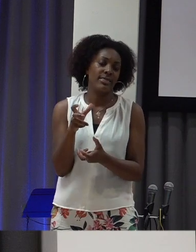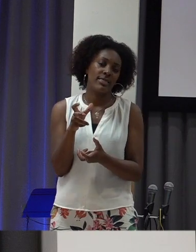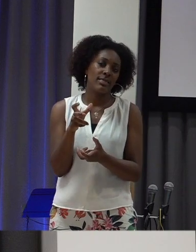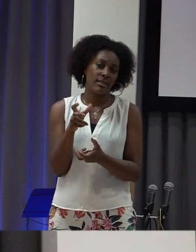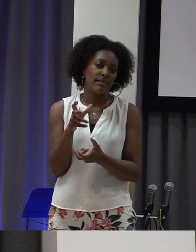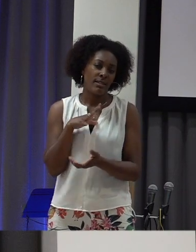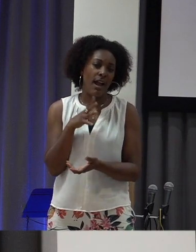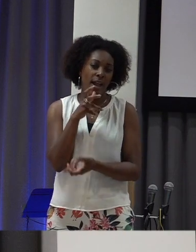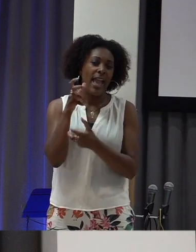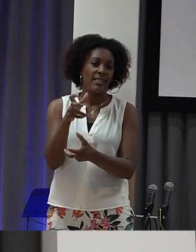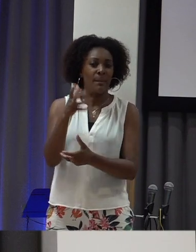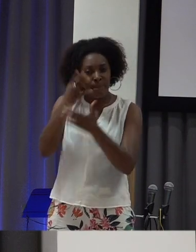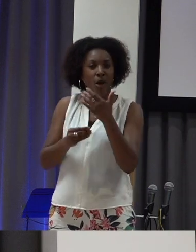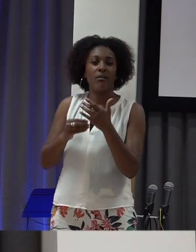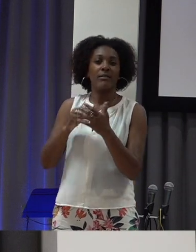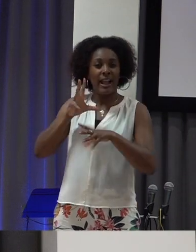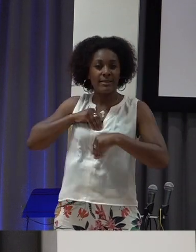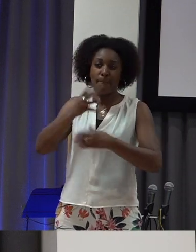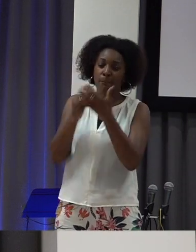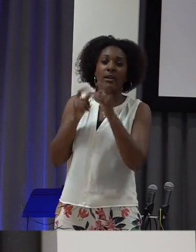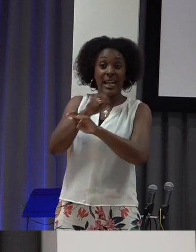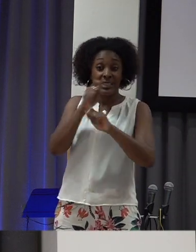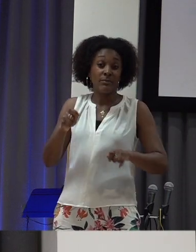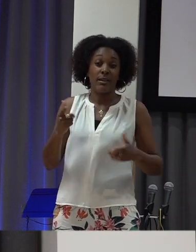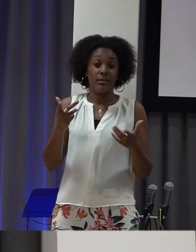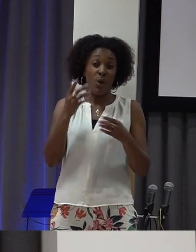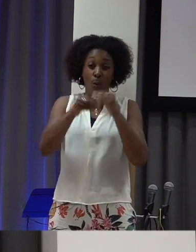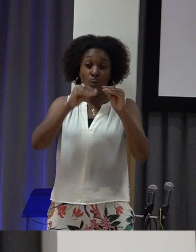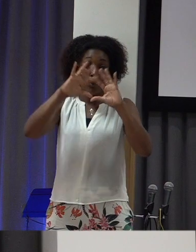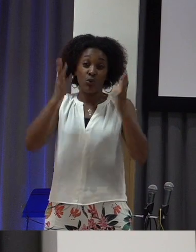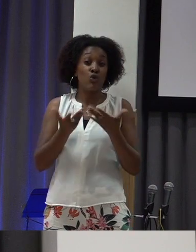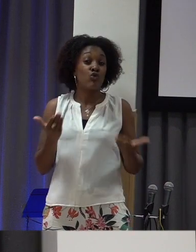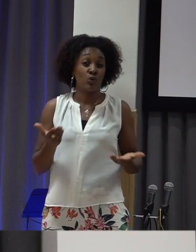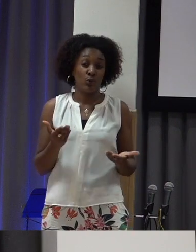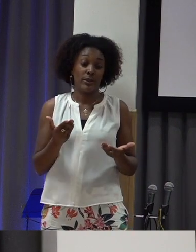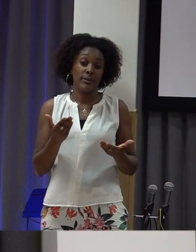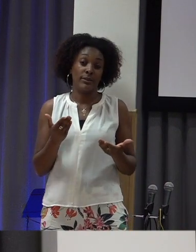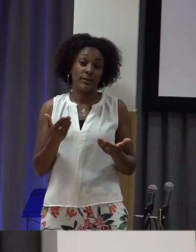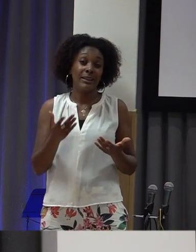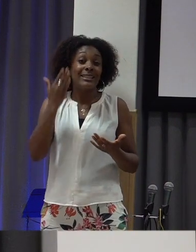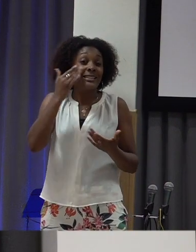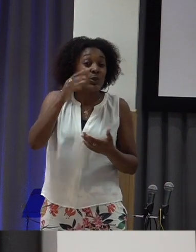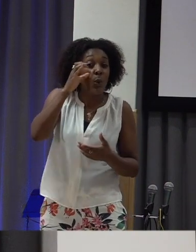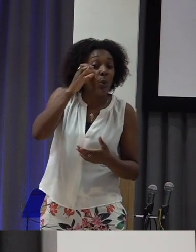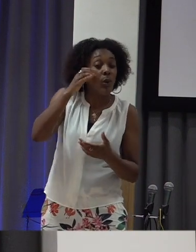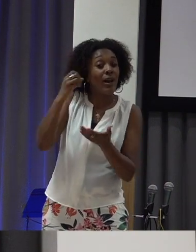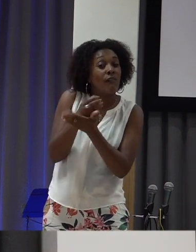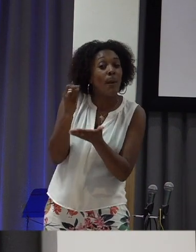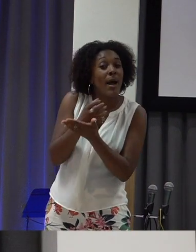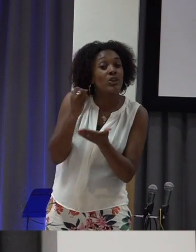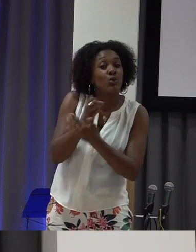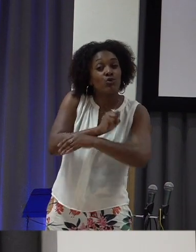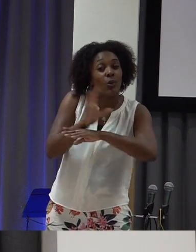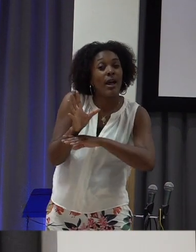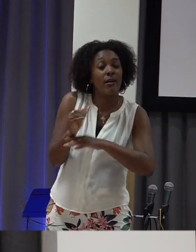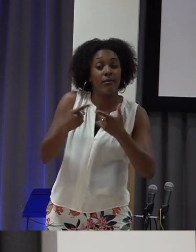dire, non seulement des individus, mais des nations entières. Et si vous écoutez un peu les informations, peu importe d'où